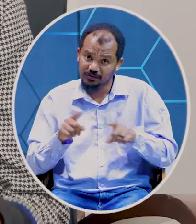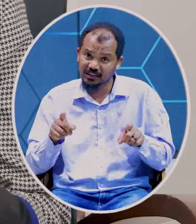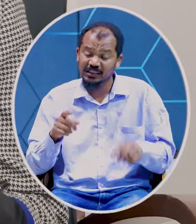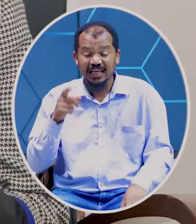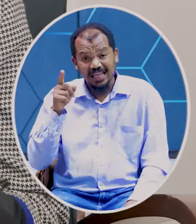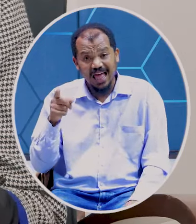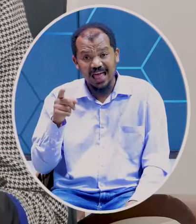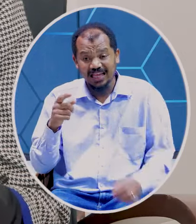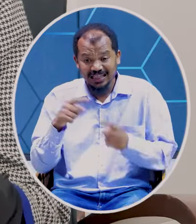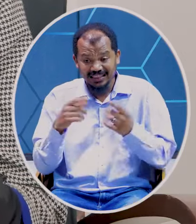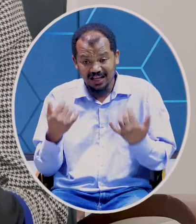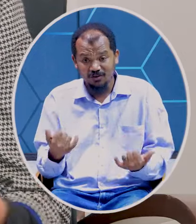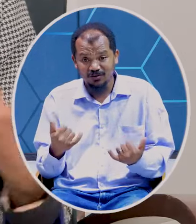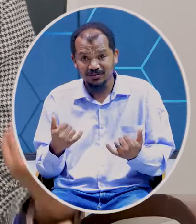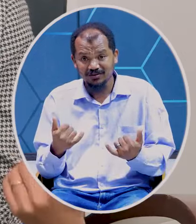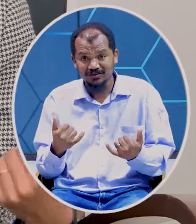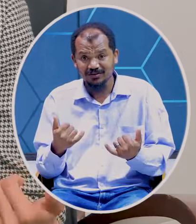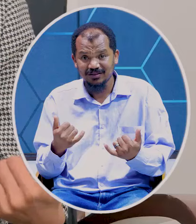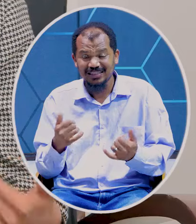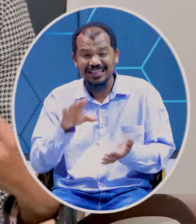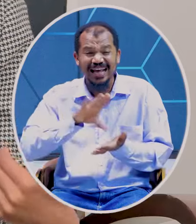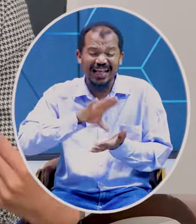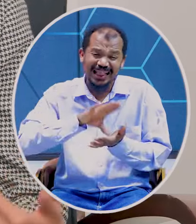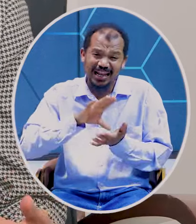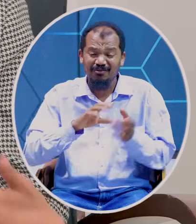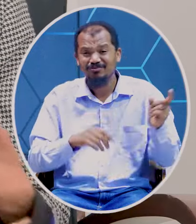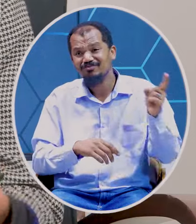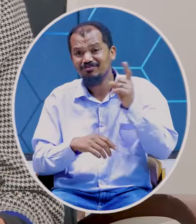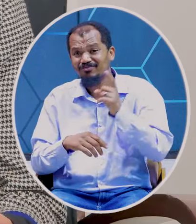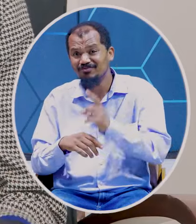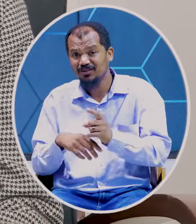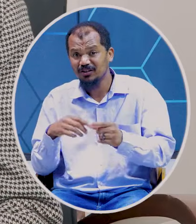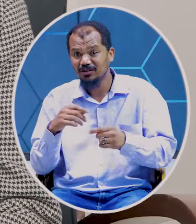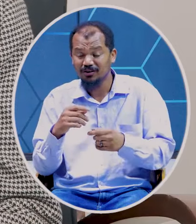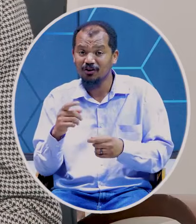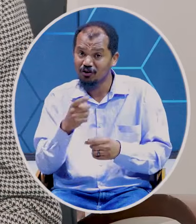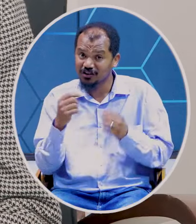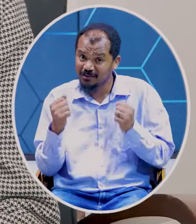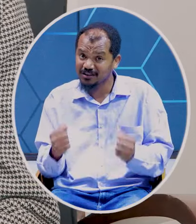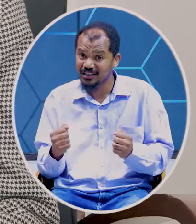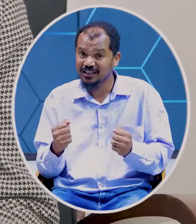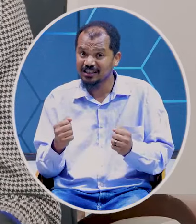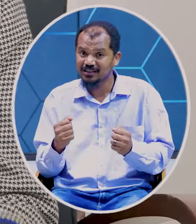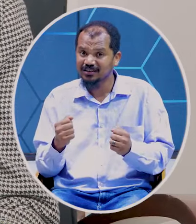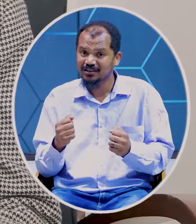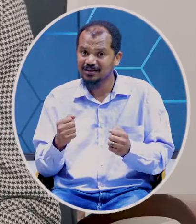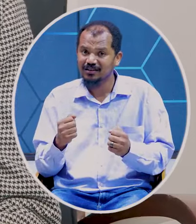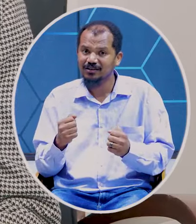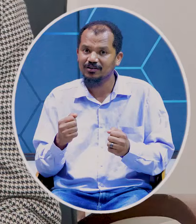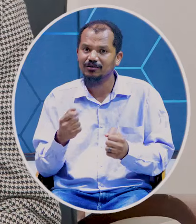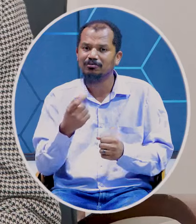ግን ያው ያ ስቲል አሁንም በጣም ከገጠረኛው ከገጠራማው ክፍል ሊሆን ስለሚችል የሚሄዱት ያው